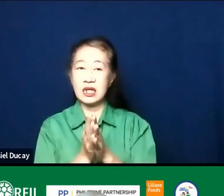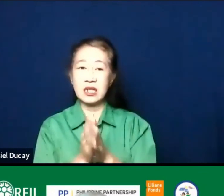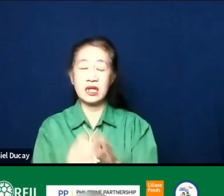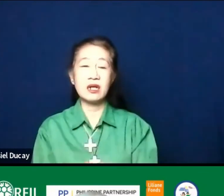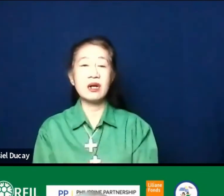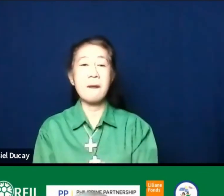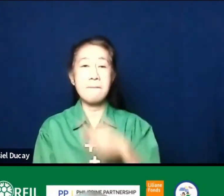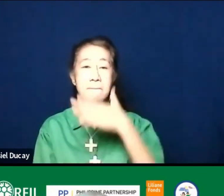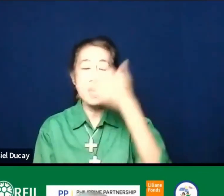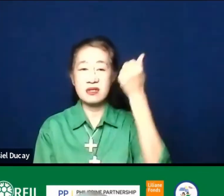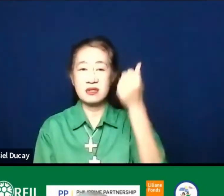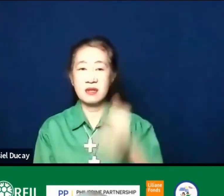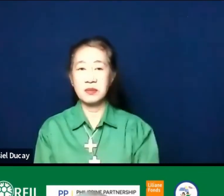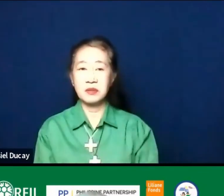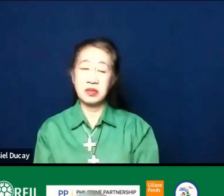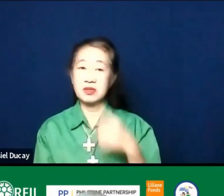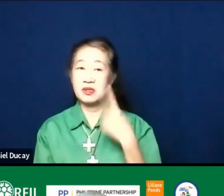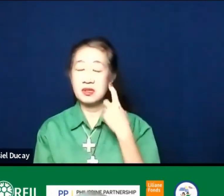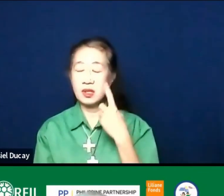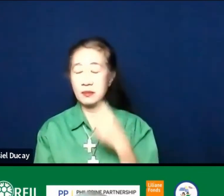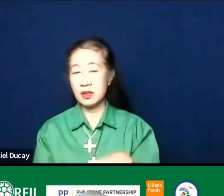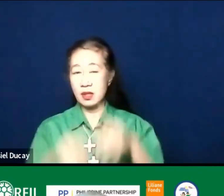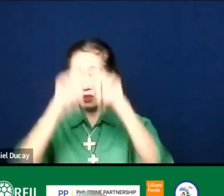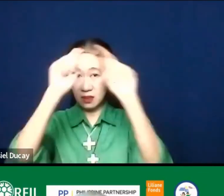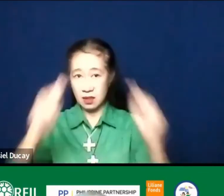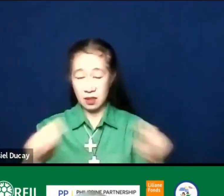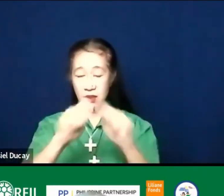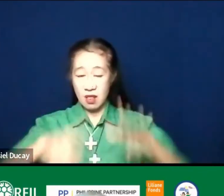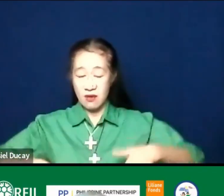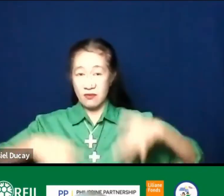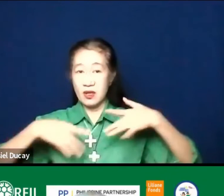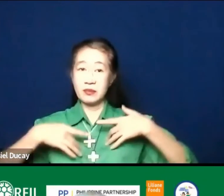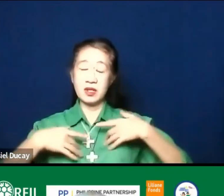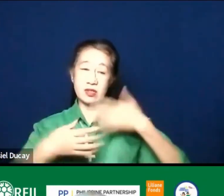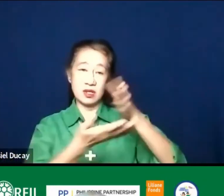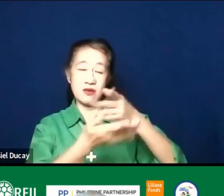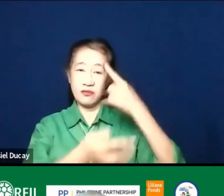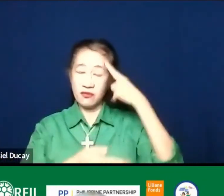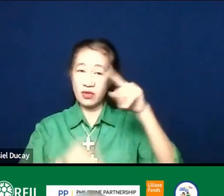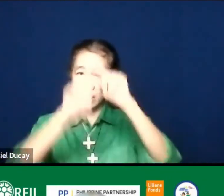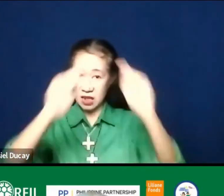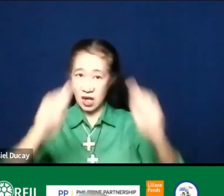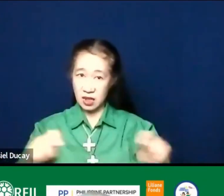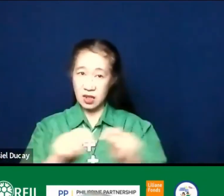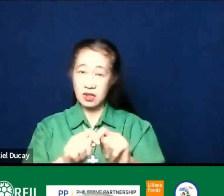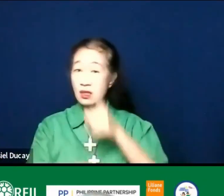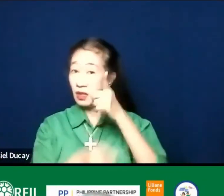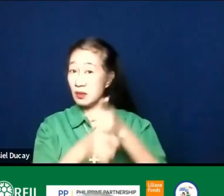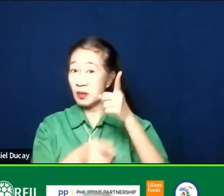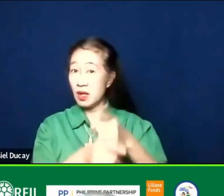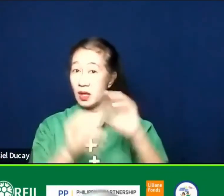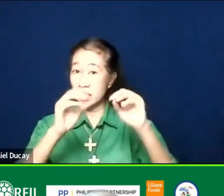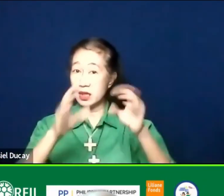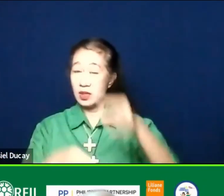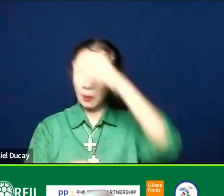ba? Teacher Mark, yan yung mga sinishare ng iba daw na parang nasa triangle ka. Tama ba, Teacher Mark?